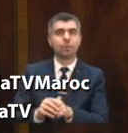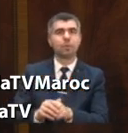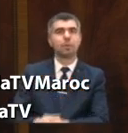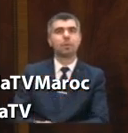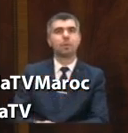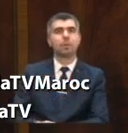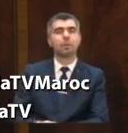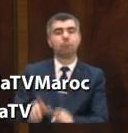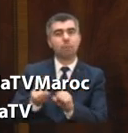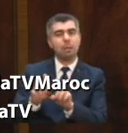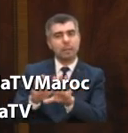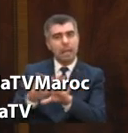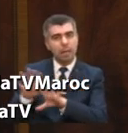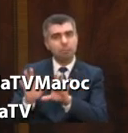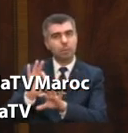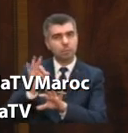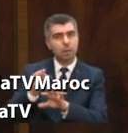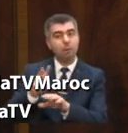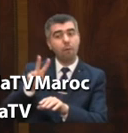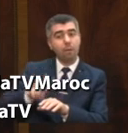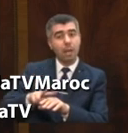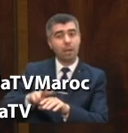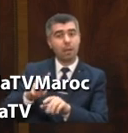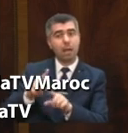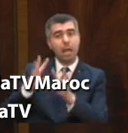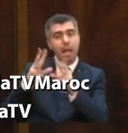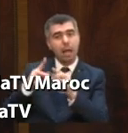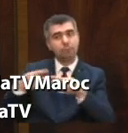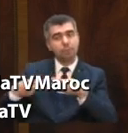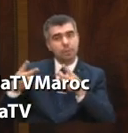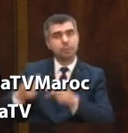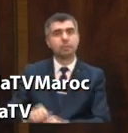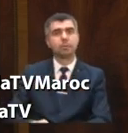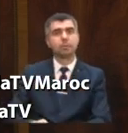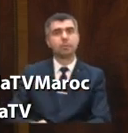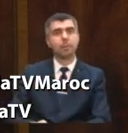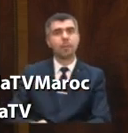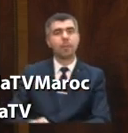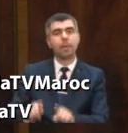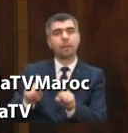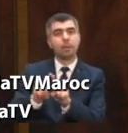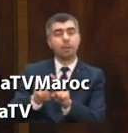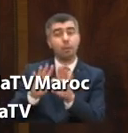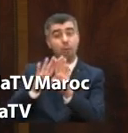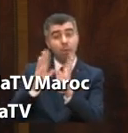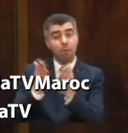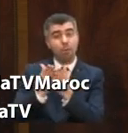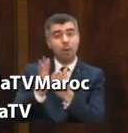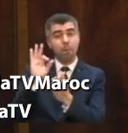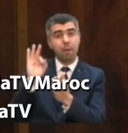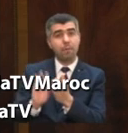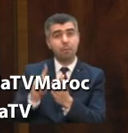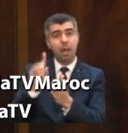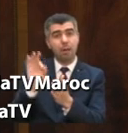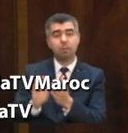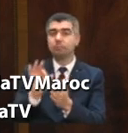نشوفوا التفاعل ديال هذه التدابير ومدى مصداقية الأرقام المعلنة. كانت أرقام أولية لا يمكن أن تعطي صورة، وبالتالي أنا كنظن